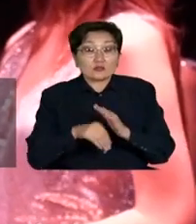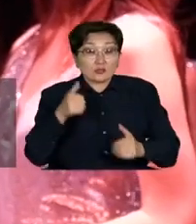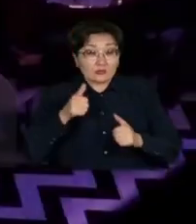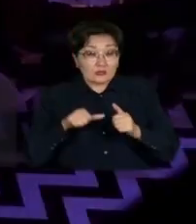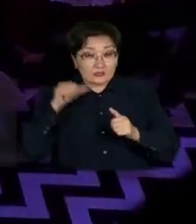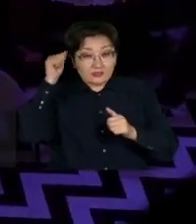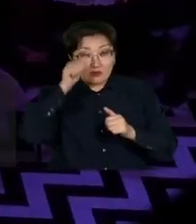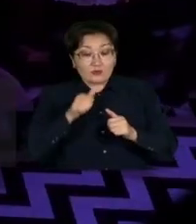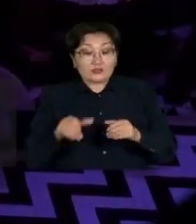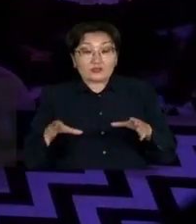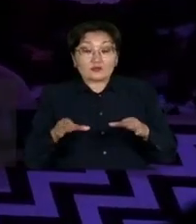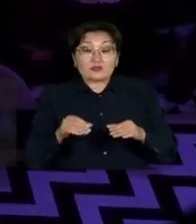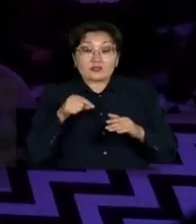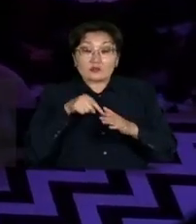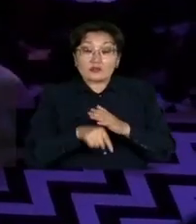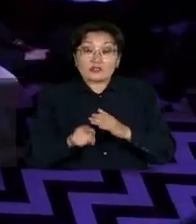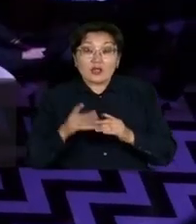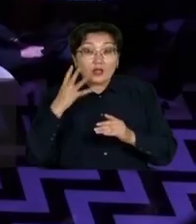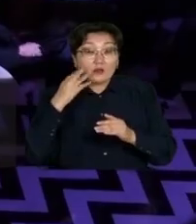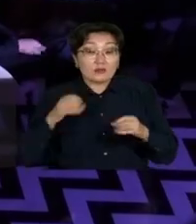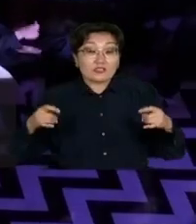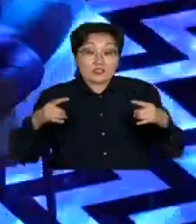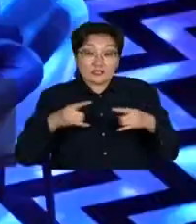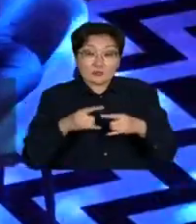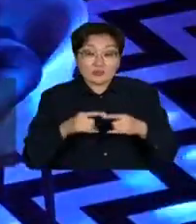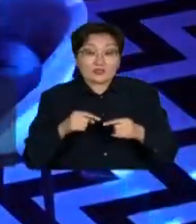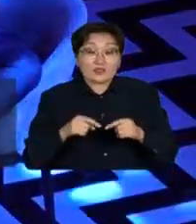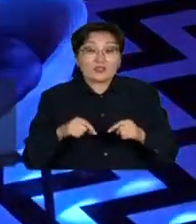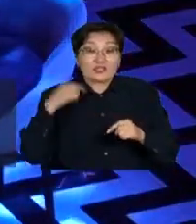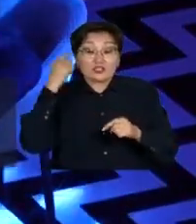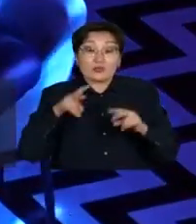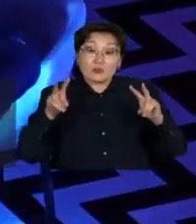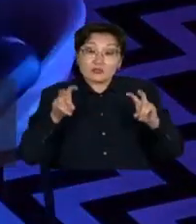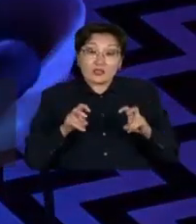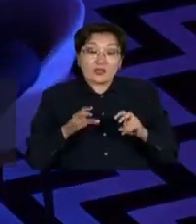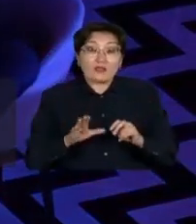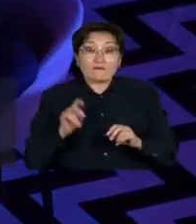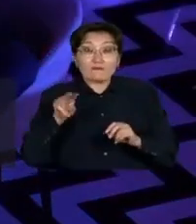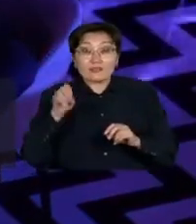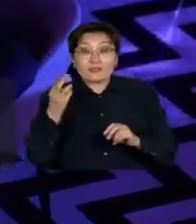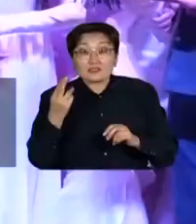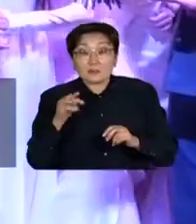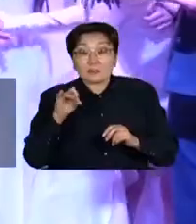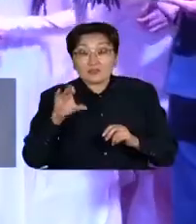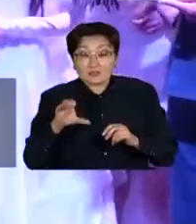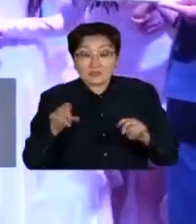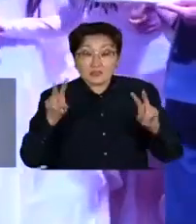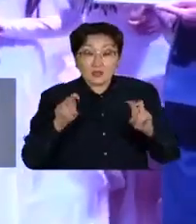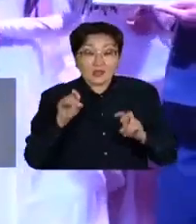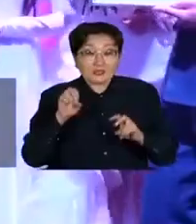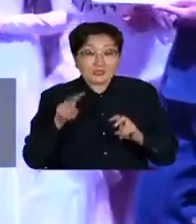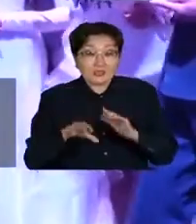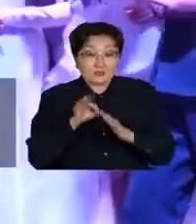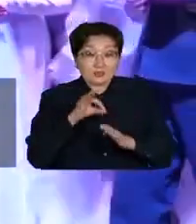биыл серіктестердің қатарында болған Алматы телеарнасының жеке номинациясы вице-мисс атанған Әсел Абдыхалиеваға бұйырған.